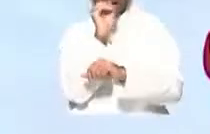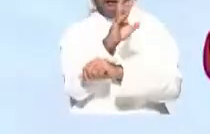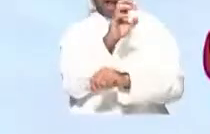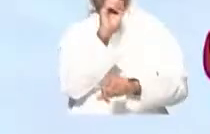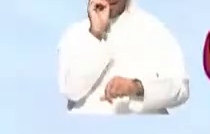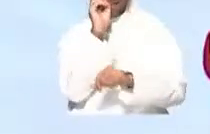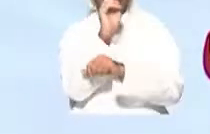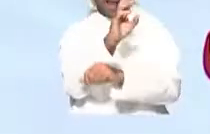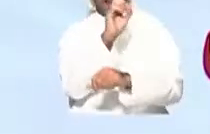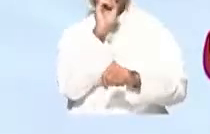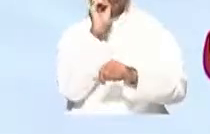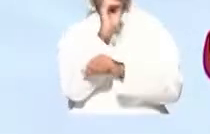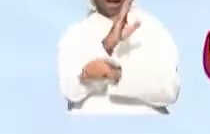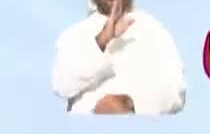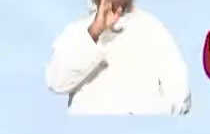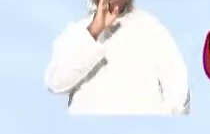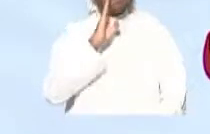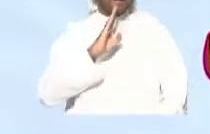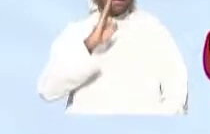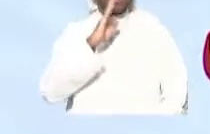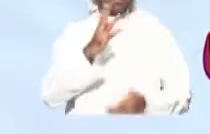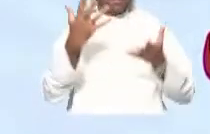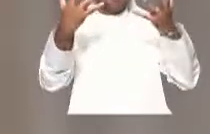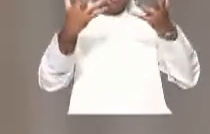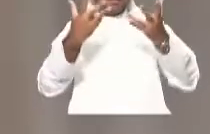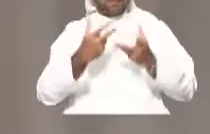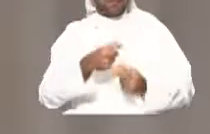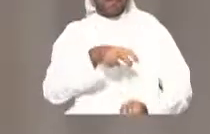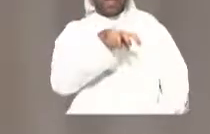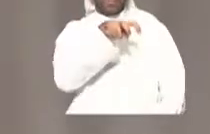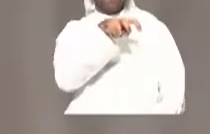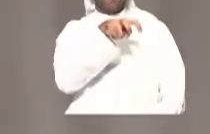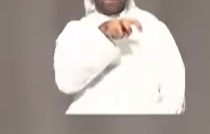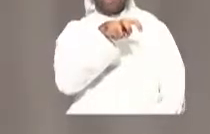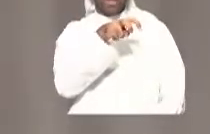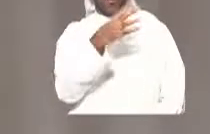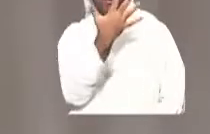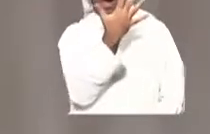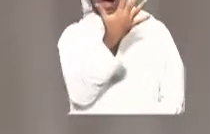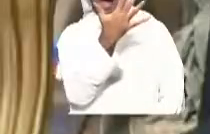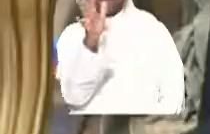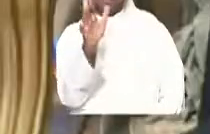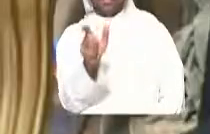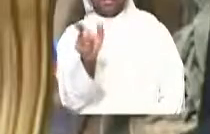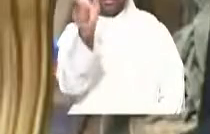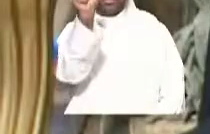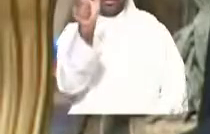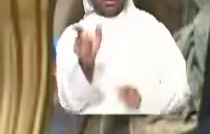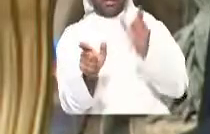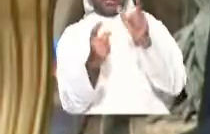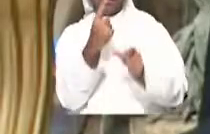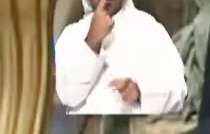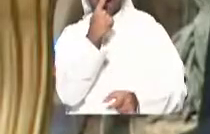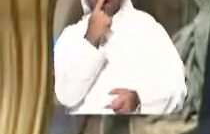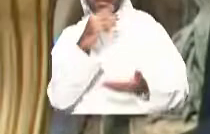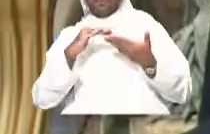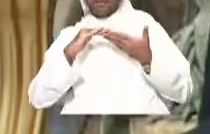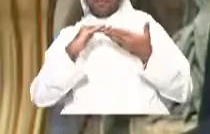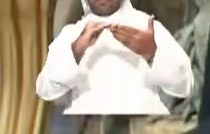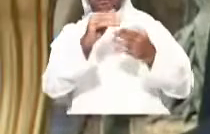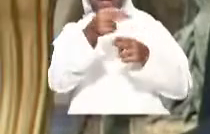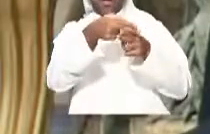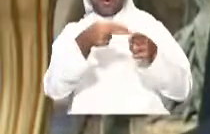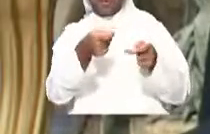دولة الكويت وعبر الجمعية الكويتية للإغاثة وبتنفيذ من جمعية الحكمة